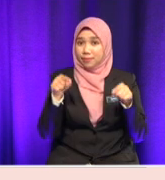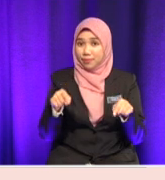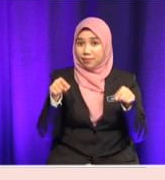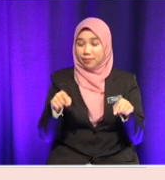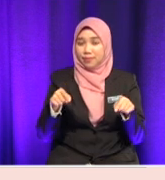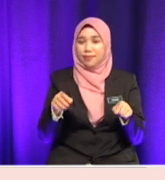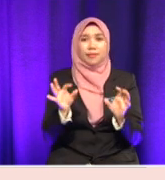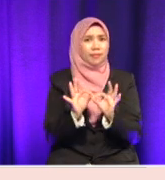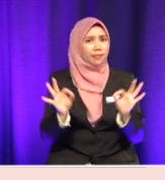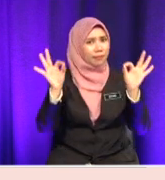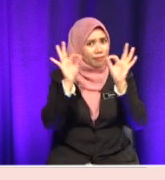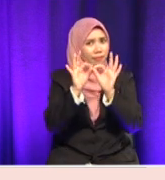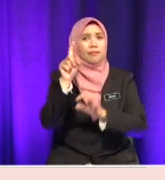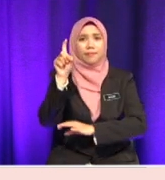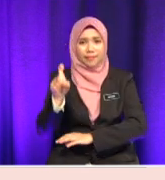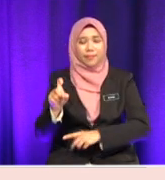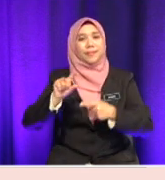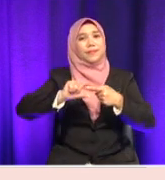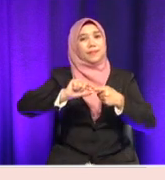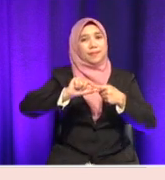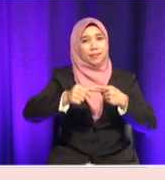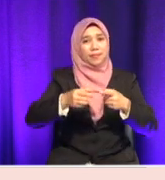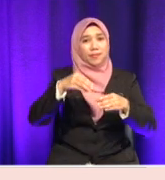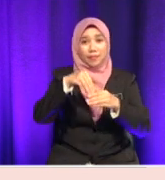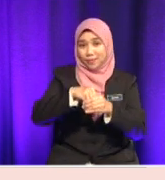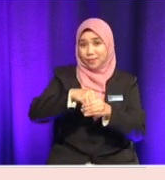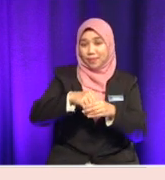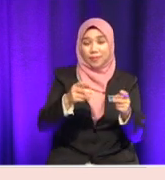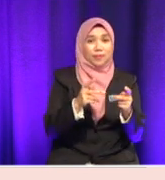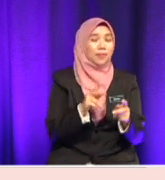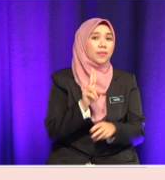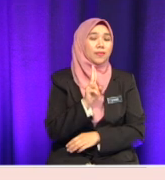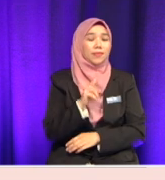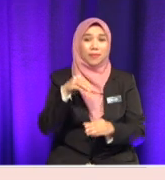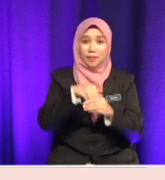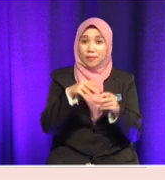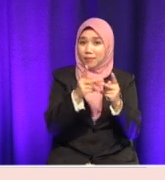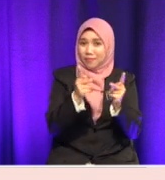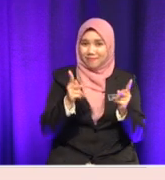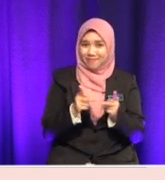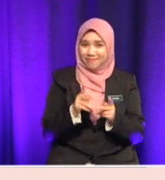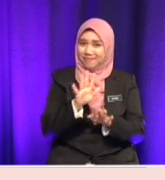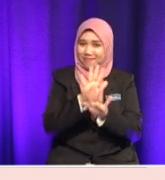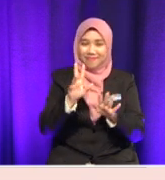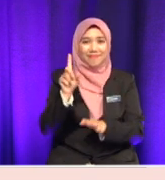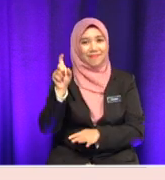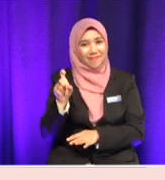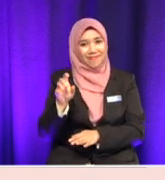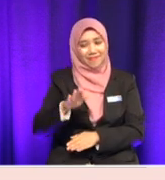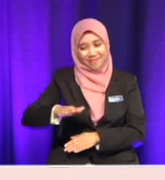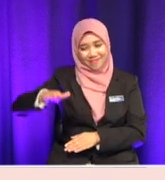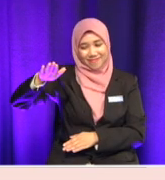membersihkan udang-udang di dalam kolam tidak mati dan tumbuh caranya tidak terbatas